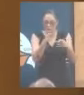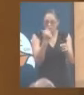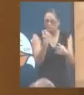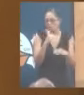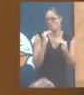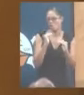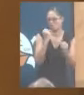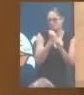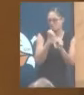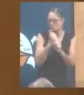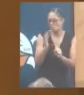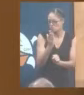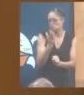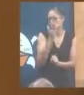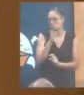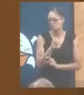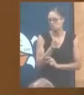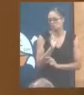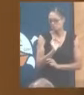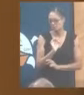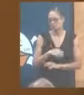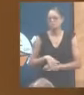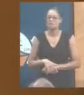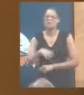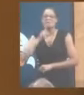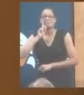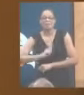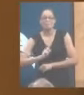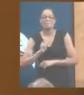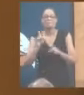boulot. Sachez que Bénédicte Di Geronimo a